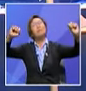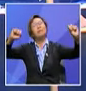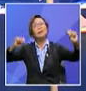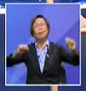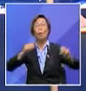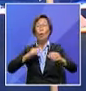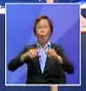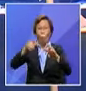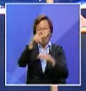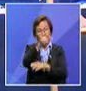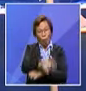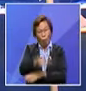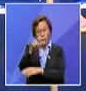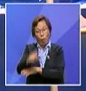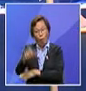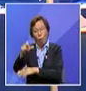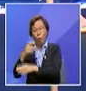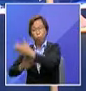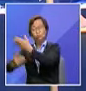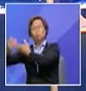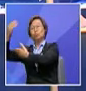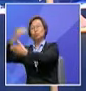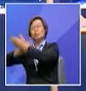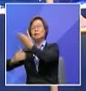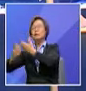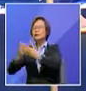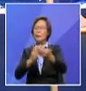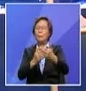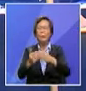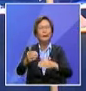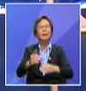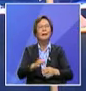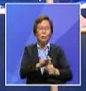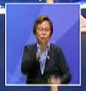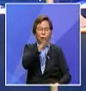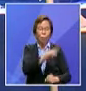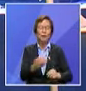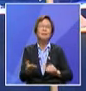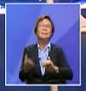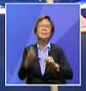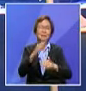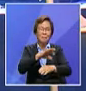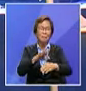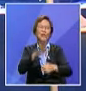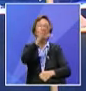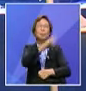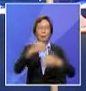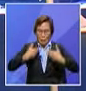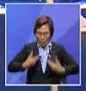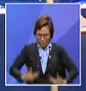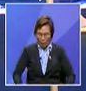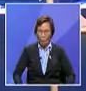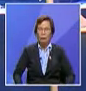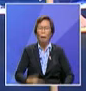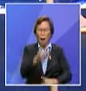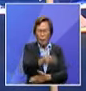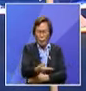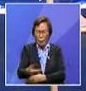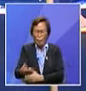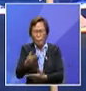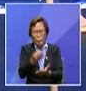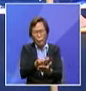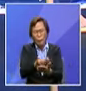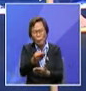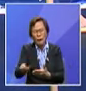Generasi terdahulu mengorbankan jiwa raga, harta benda dan tenaga yang bukan